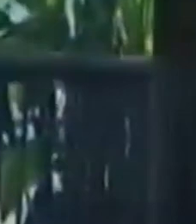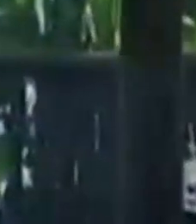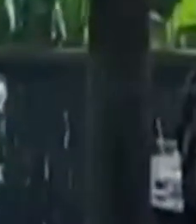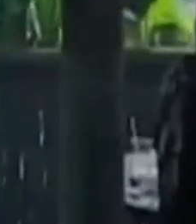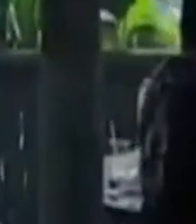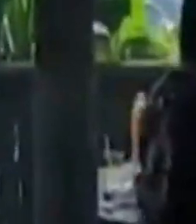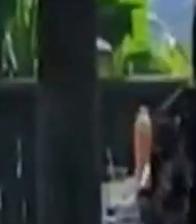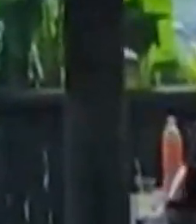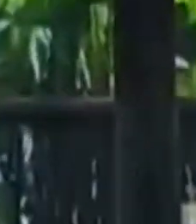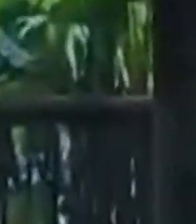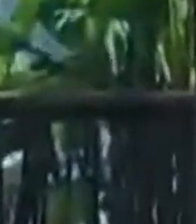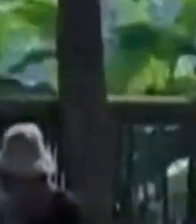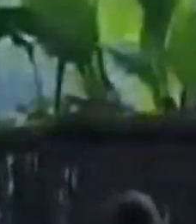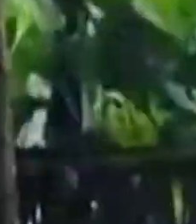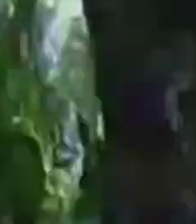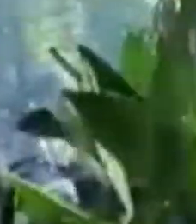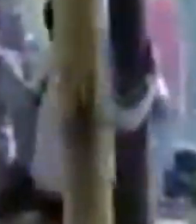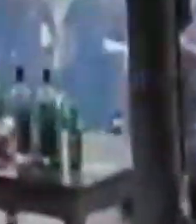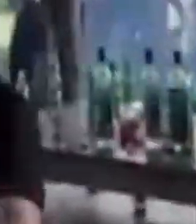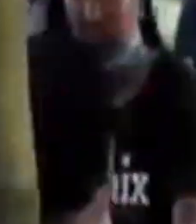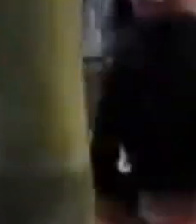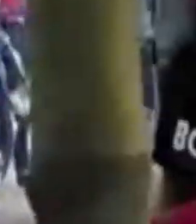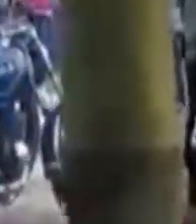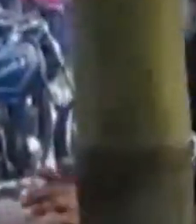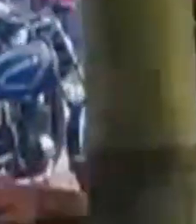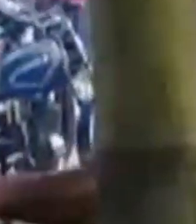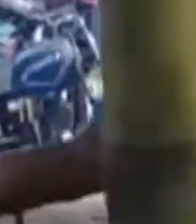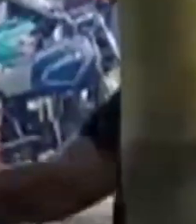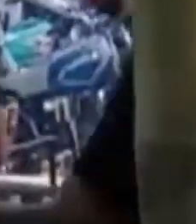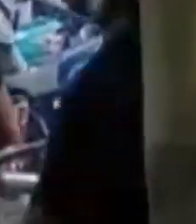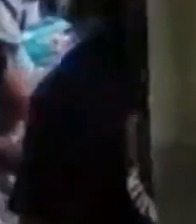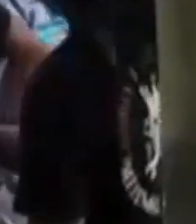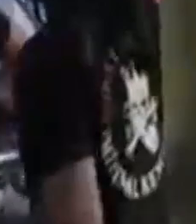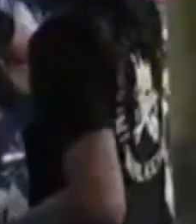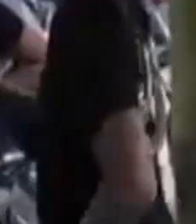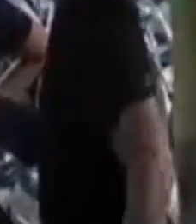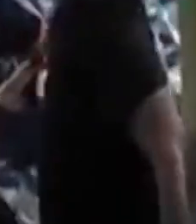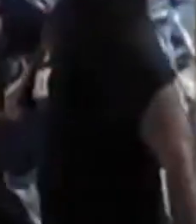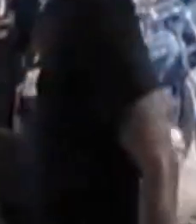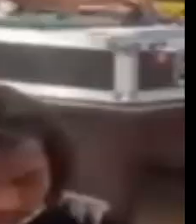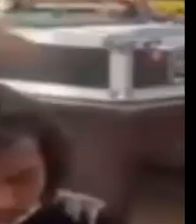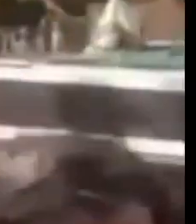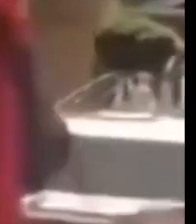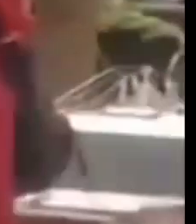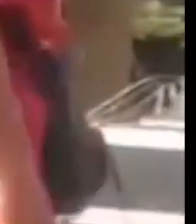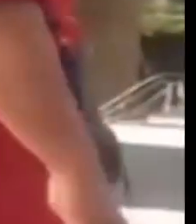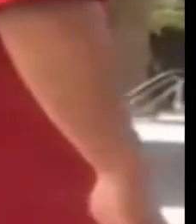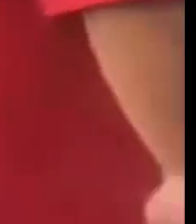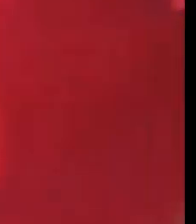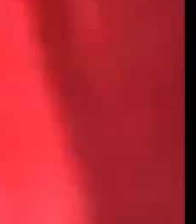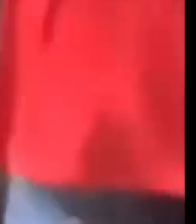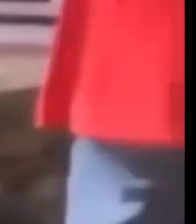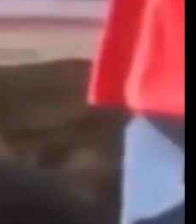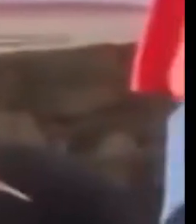wisata alam di desa sedang Abiansemal Badung Bali Hai gebyaran gas tidak henti-hentinya terdengar membuat masyarakat setempat